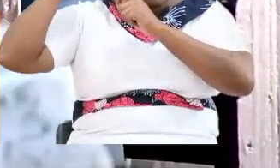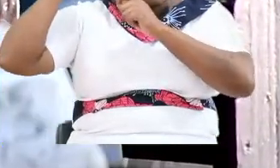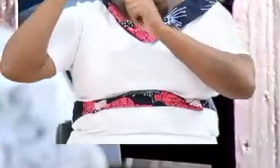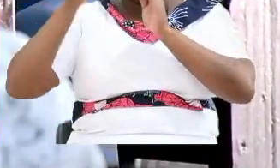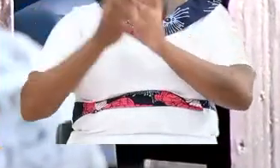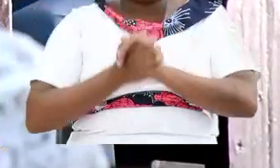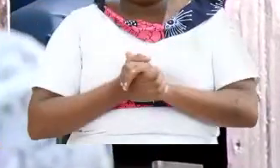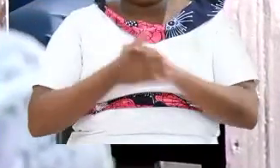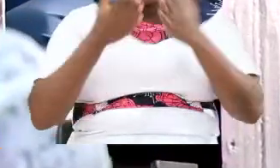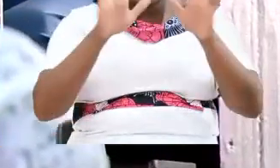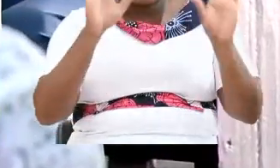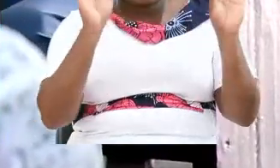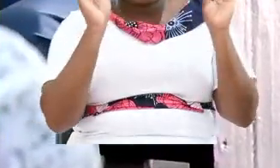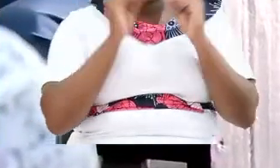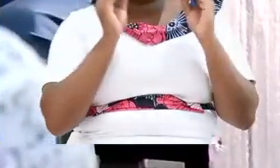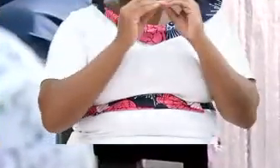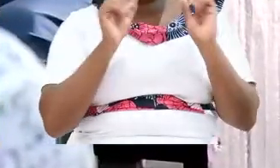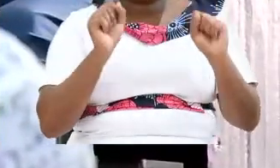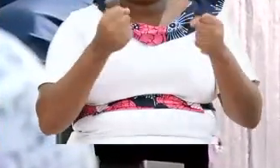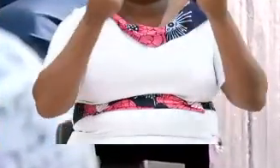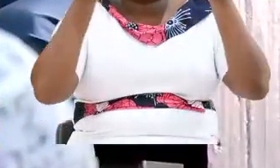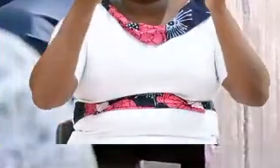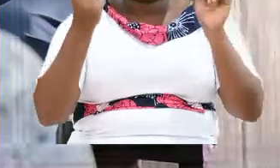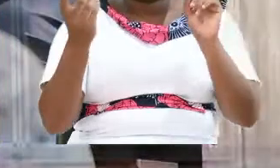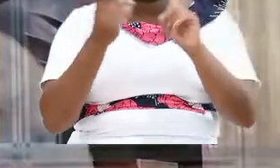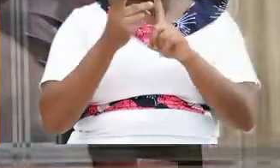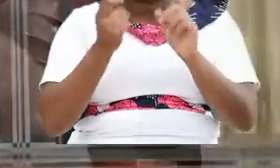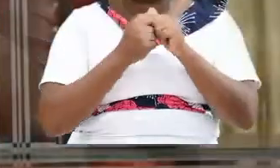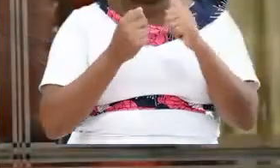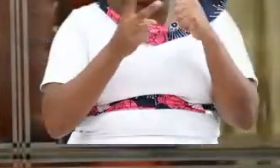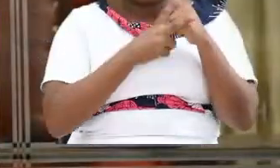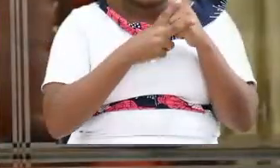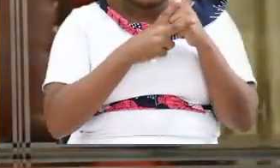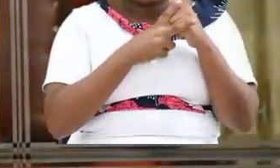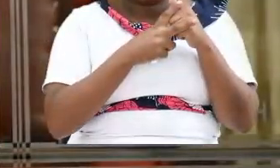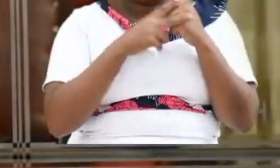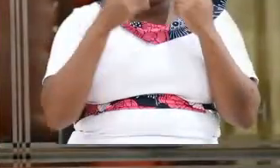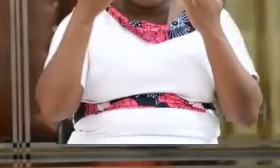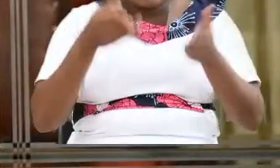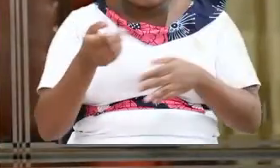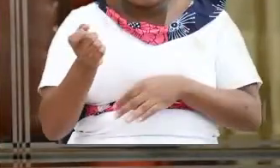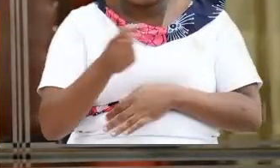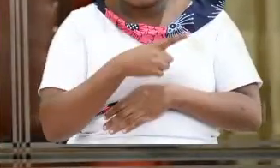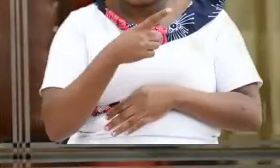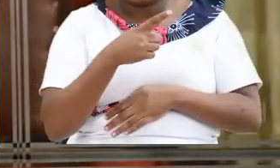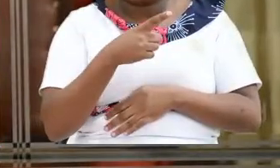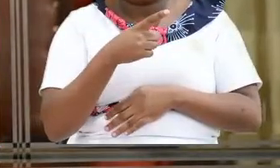general meeting yao itakuweko tarehe 27 mwezi huu.